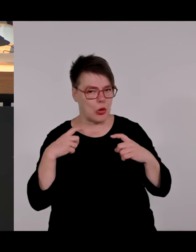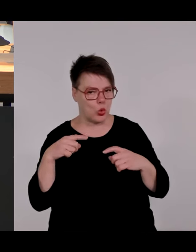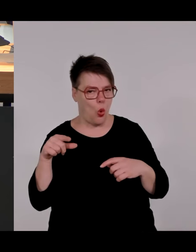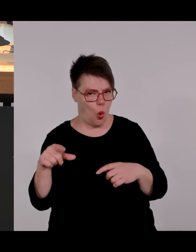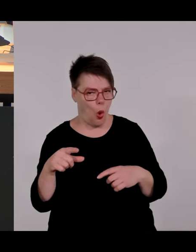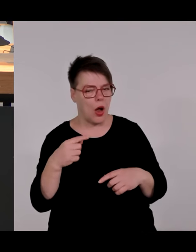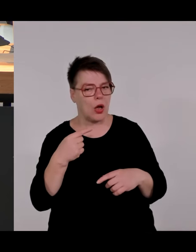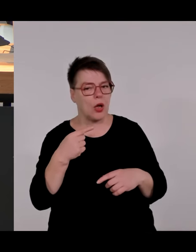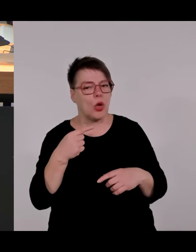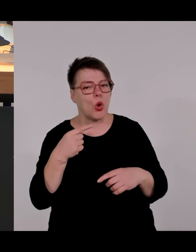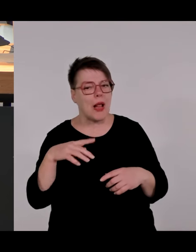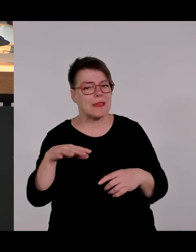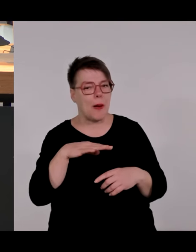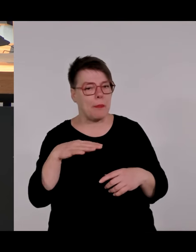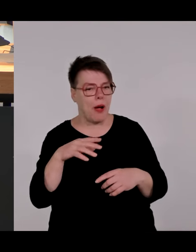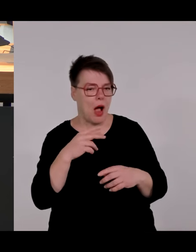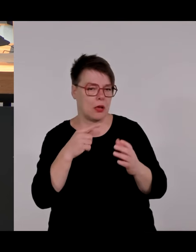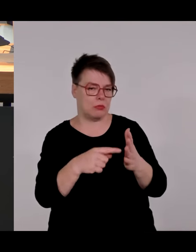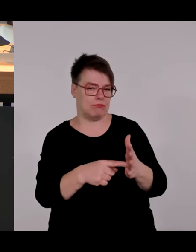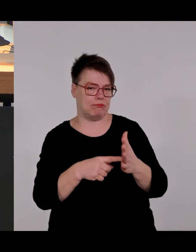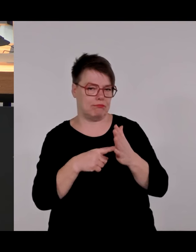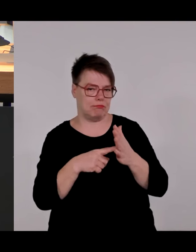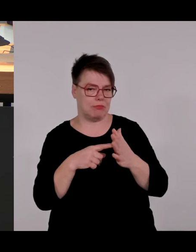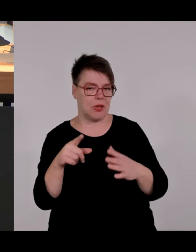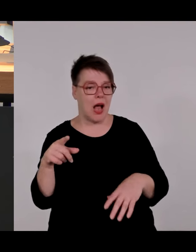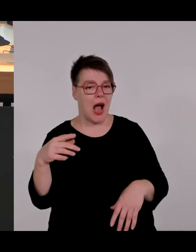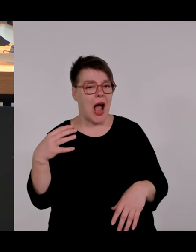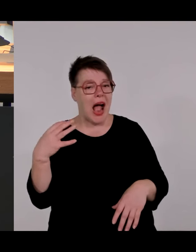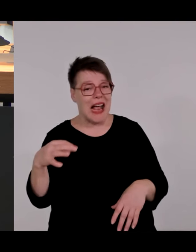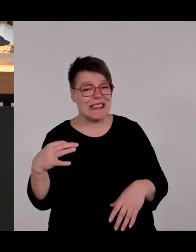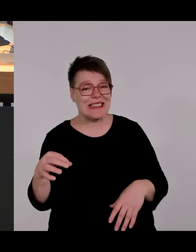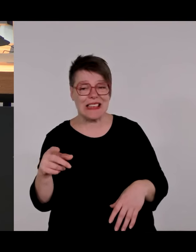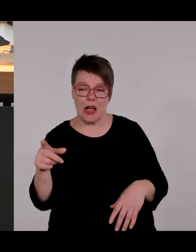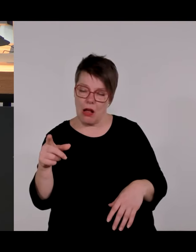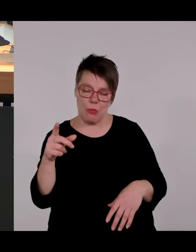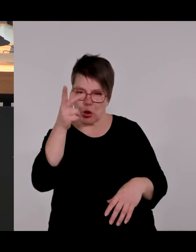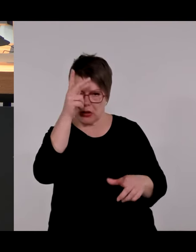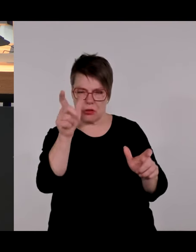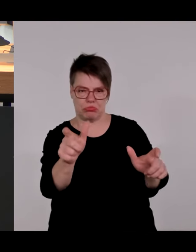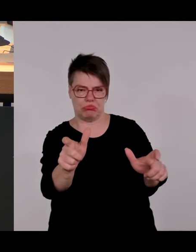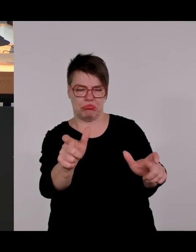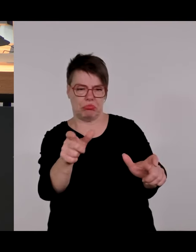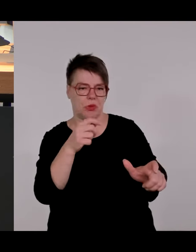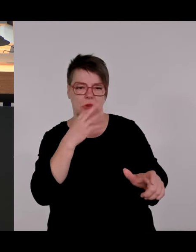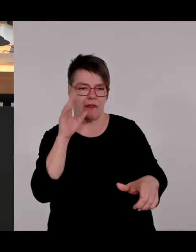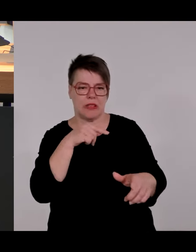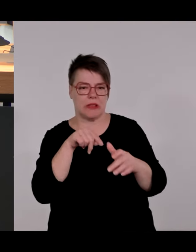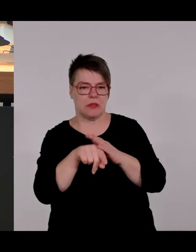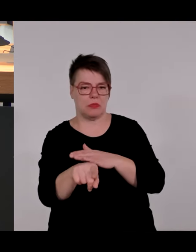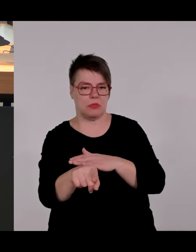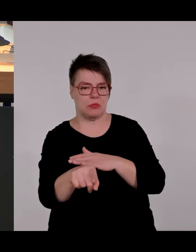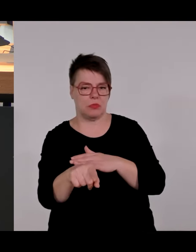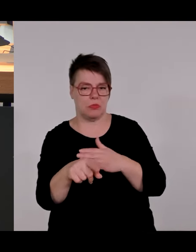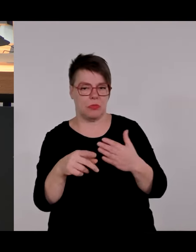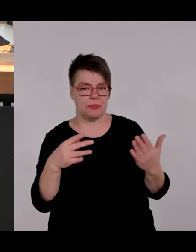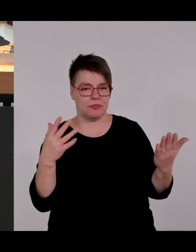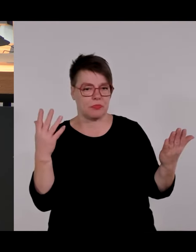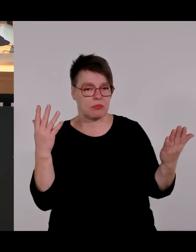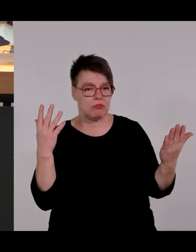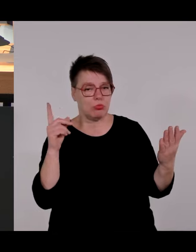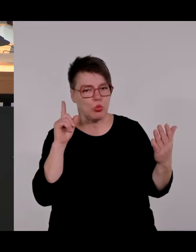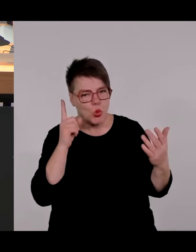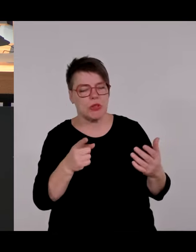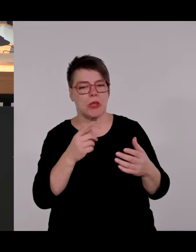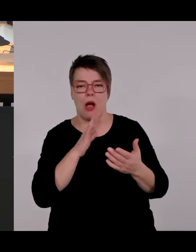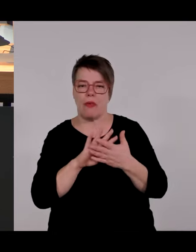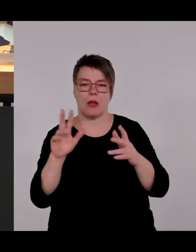Spielchen. Gezielte, rechtsstaatliche, saubere Polizeiarbeit gehört dazu. Aber der Kritik, dass es